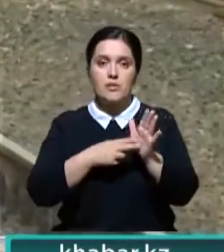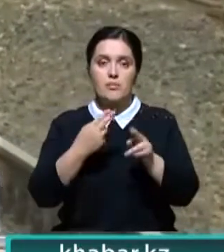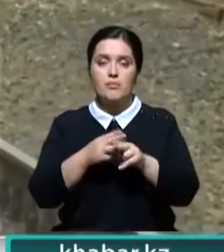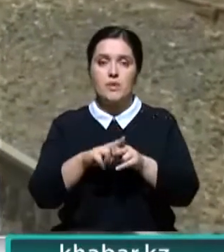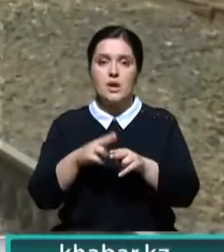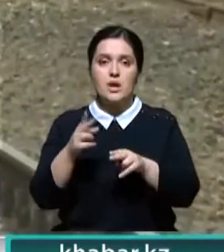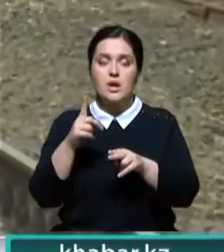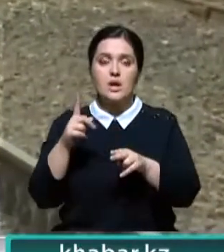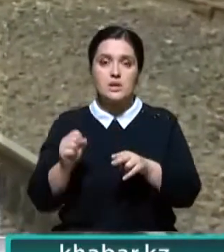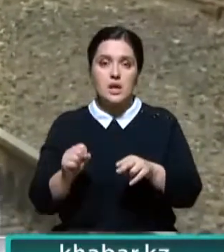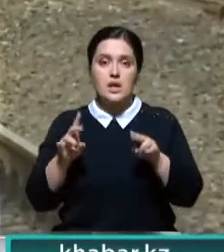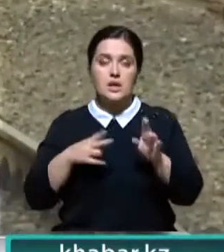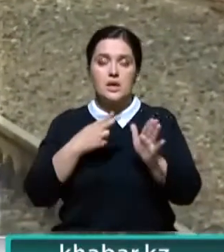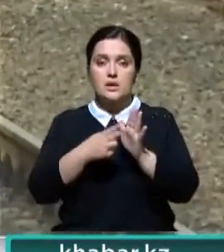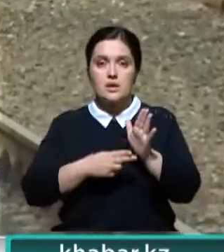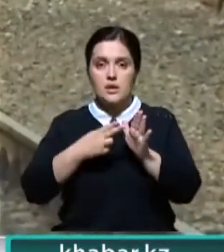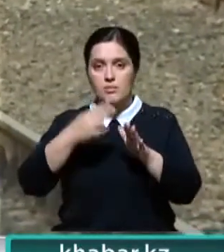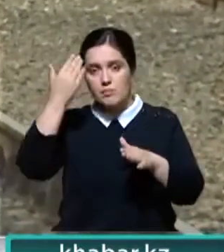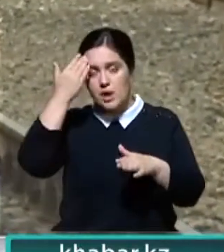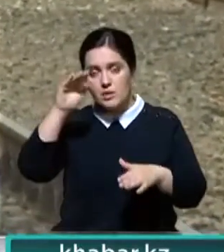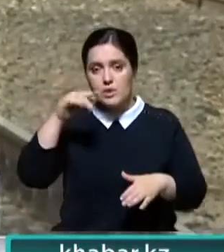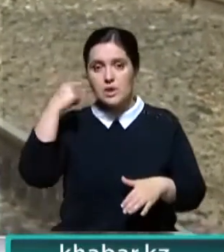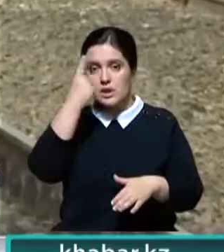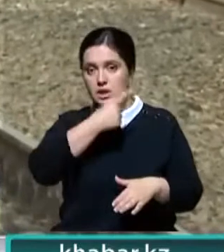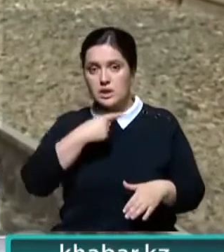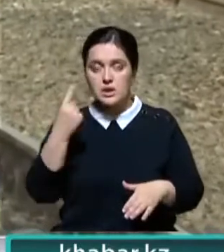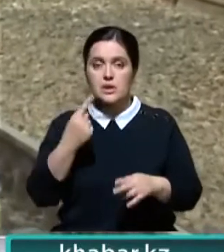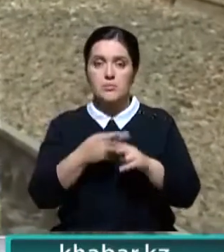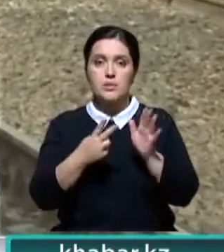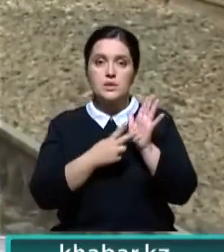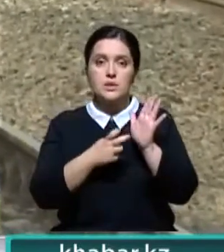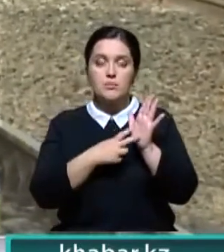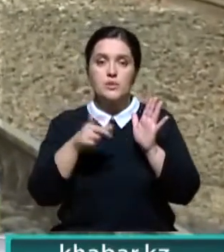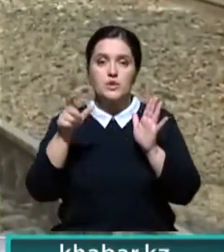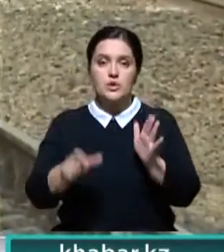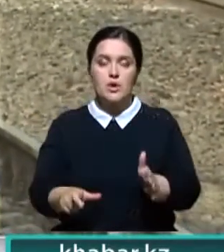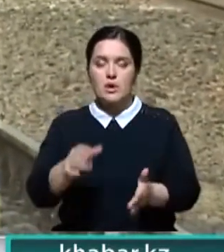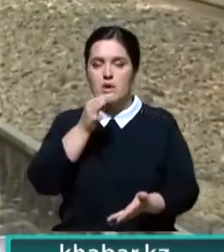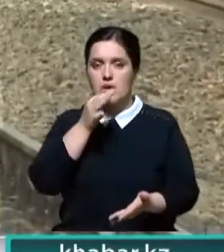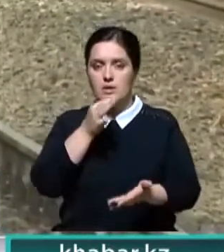из-за нахождения на рельсах посторонних лиц. В общей сложности 700 человек привлечено к